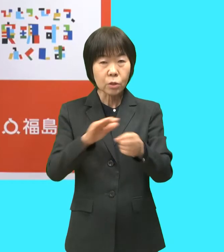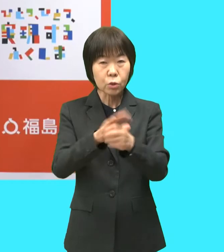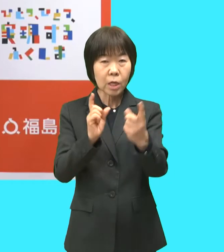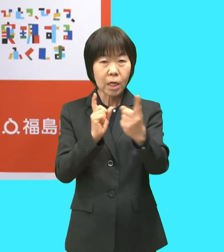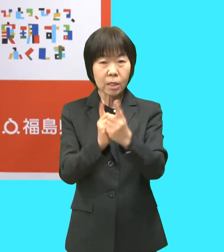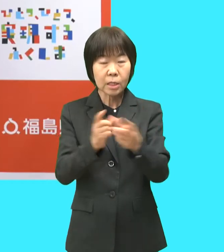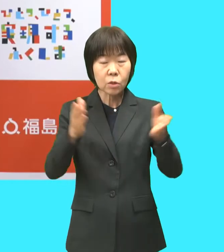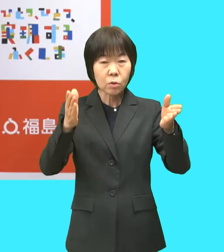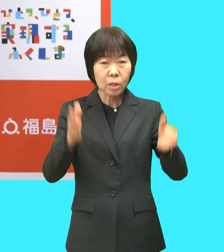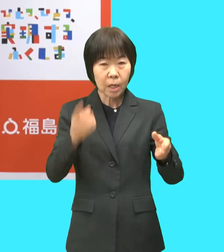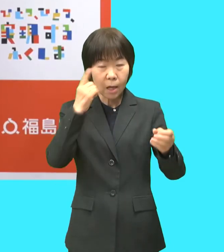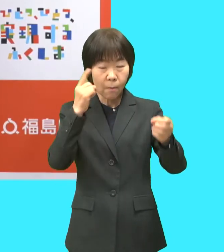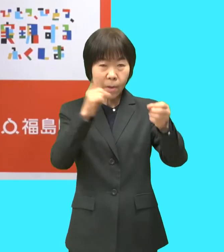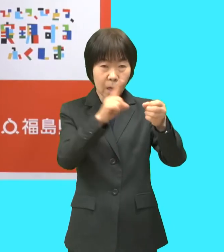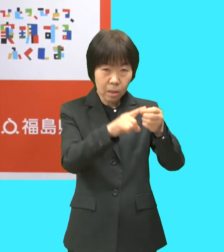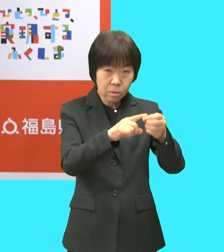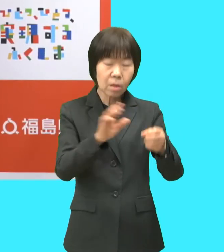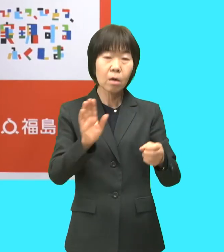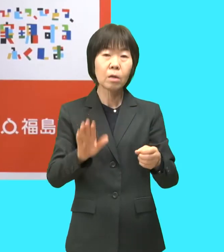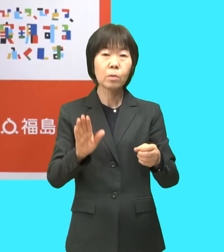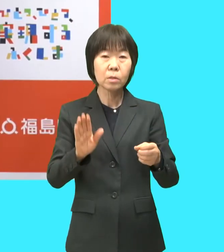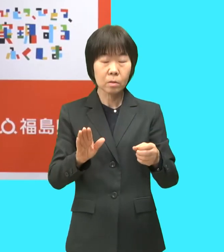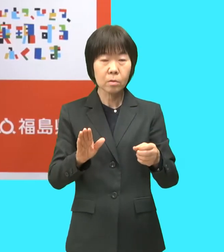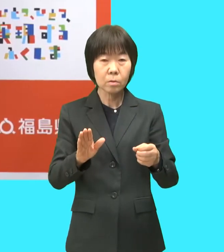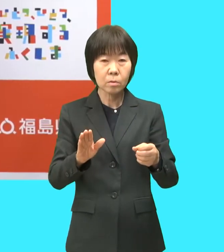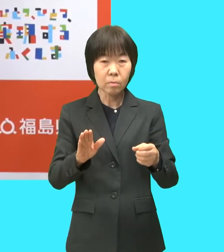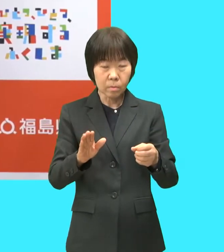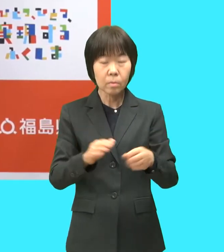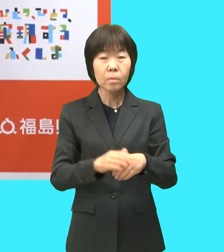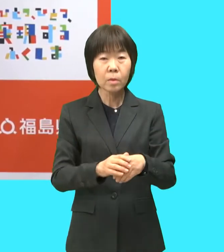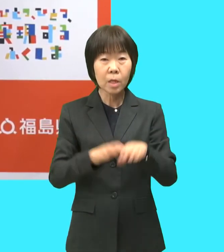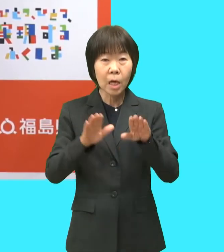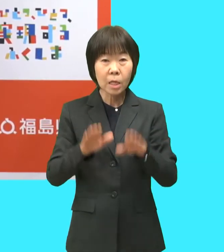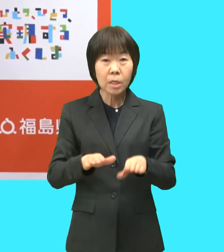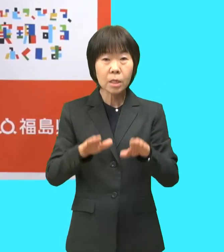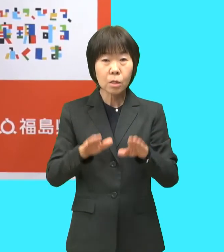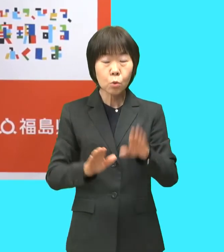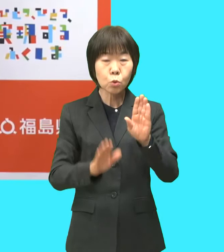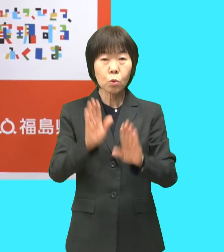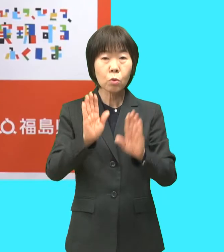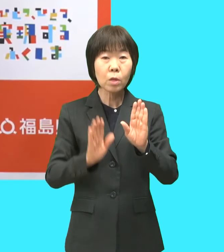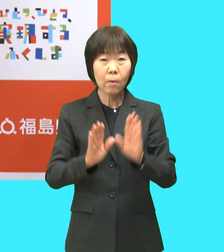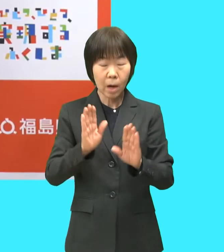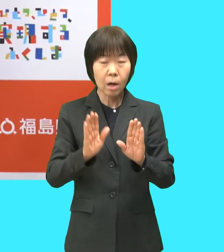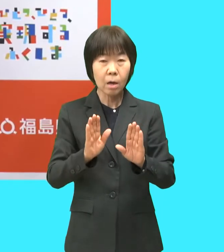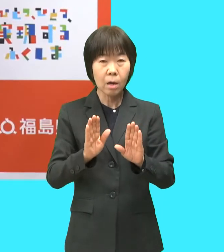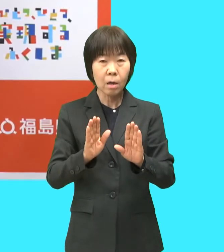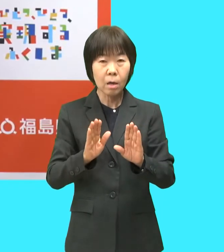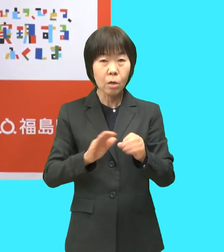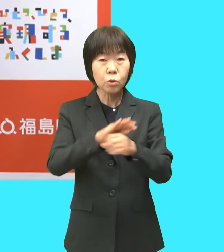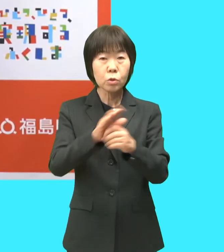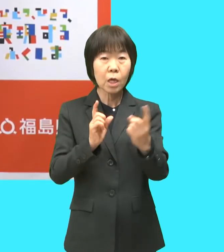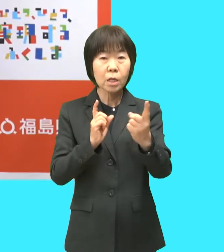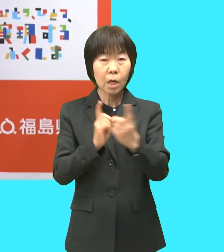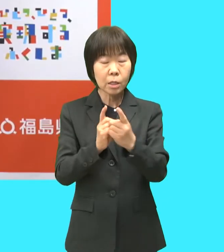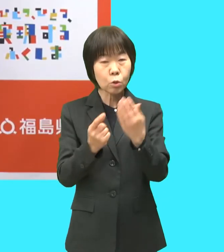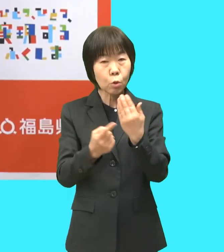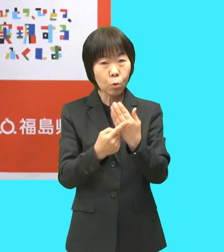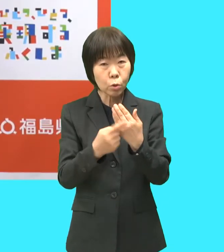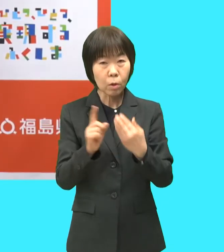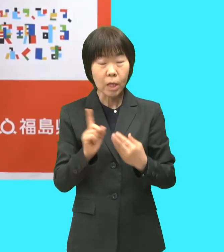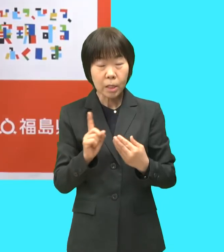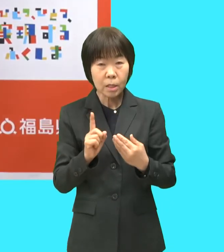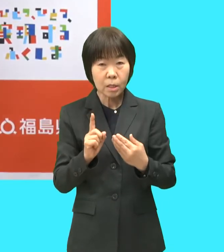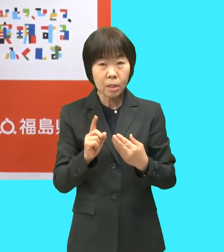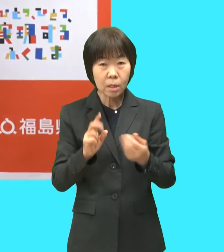つの目安ということになっておりますが、率直に言いまして現時点の状況では重点対策のポイントは特